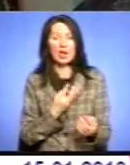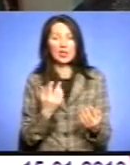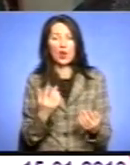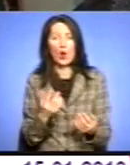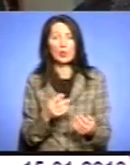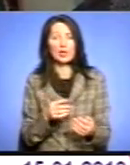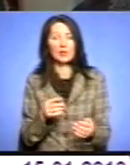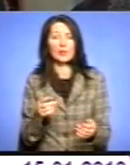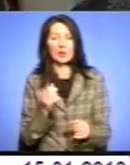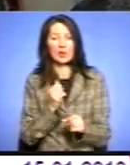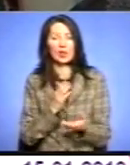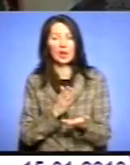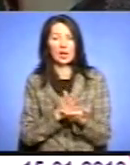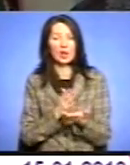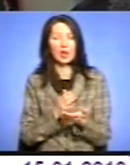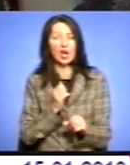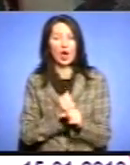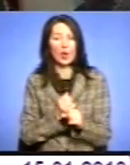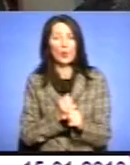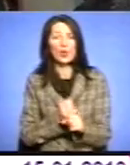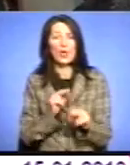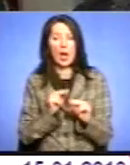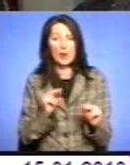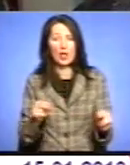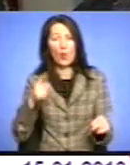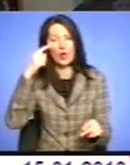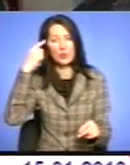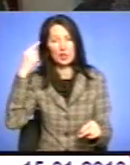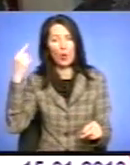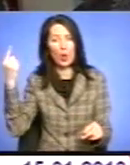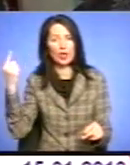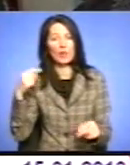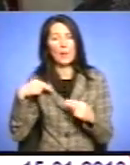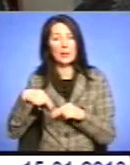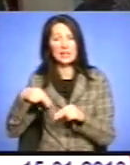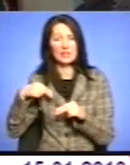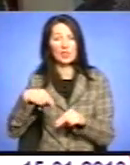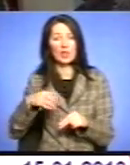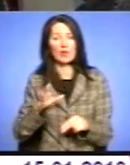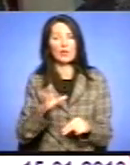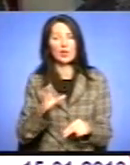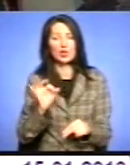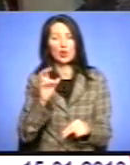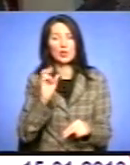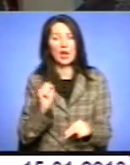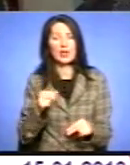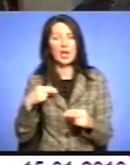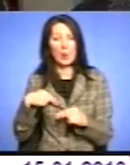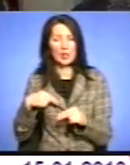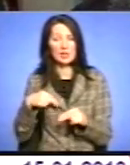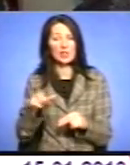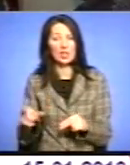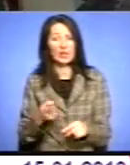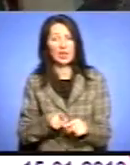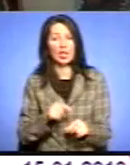якраз зосереджена робота педагогів, психологів, працівників, соціальних працівників, які працюють